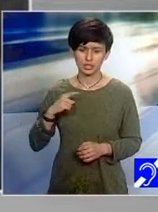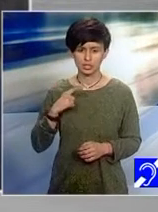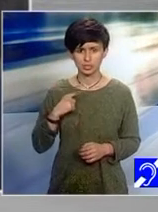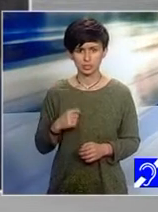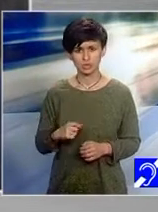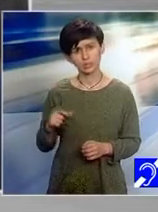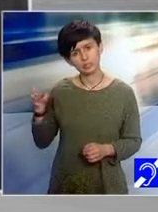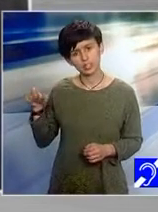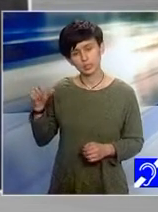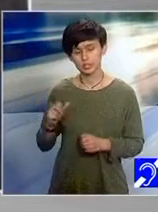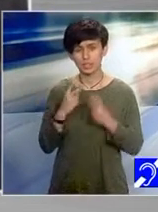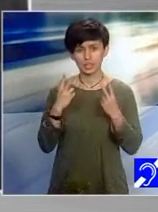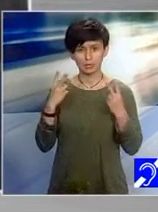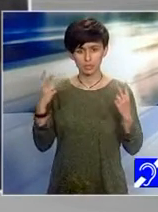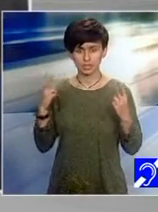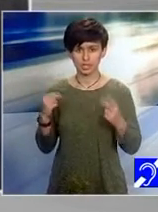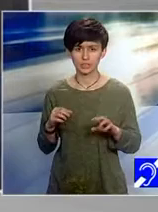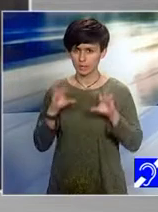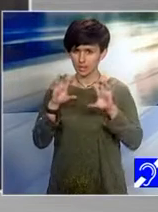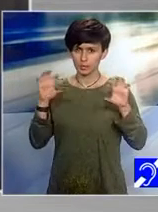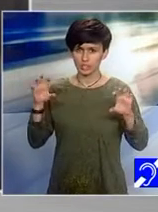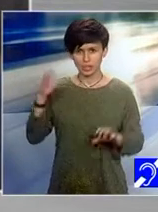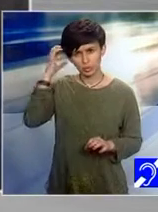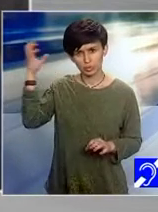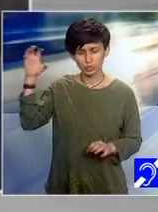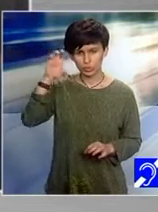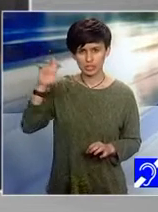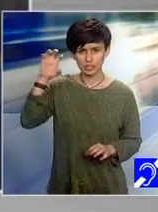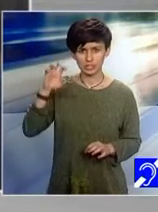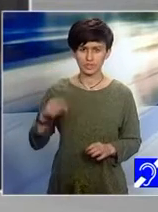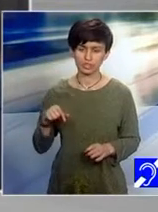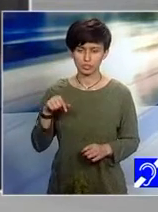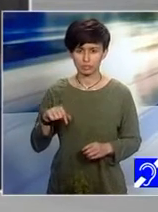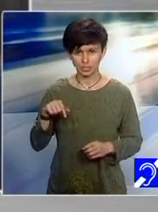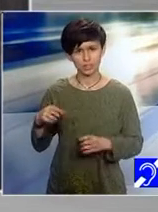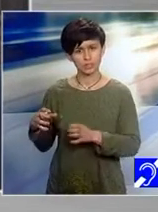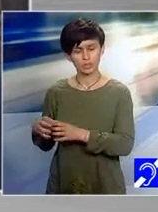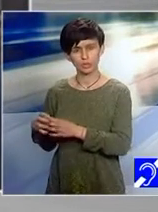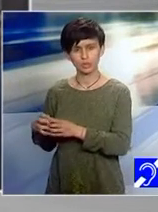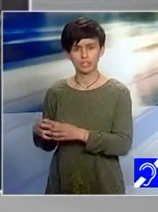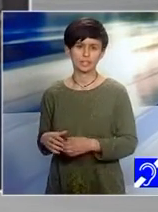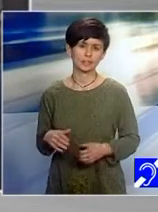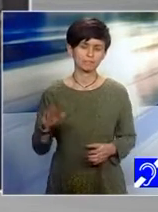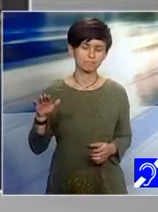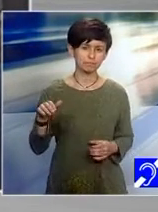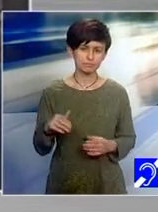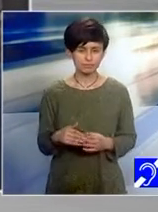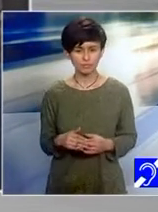cultural transilvanean și ca atare această comunitate are o poziție